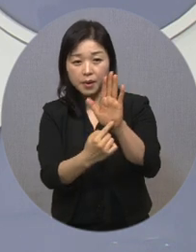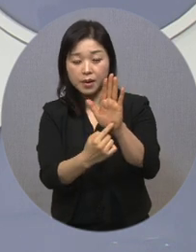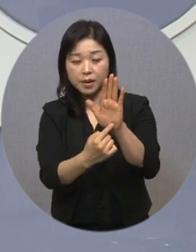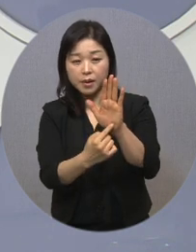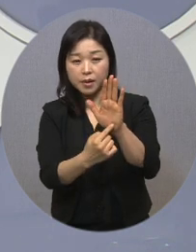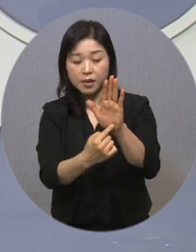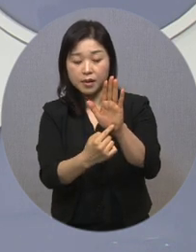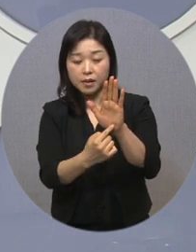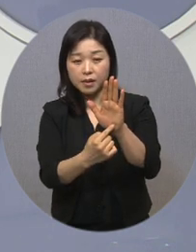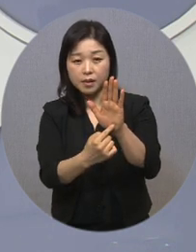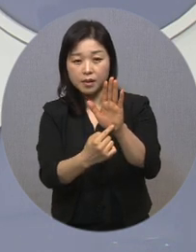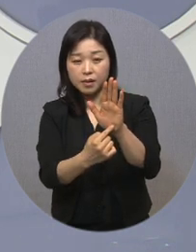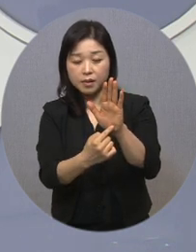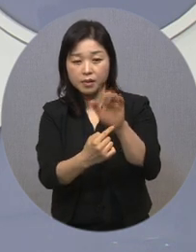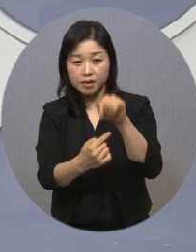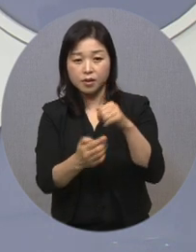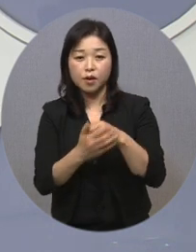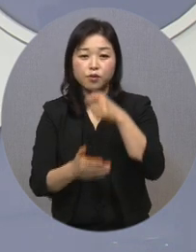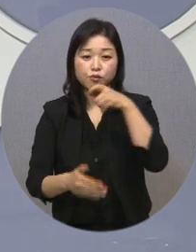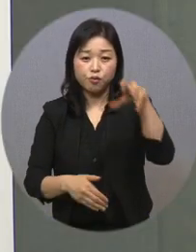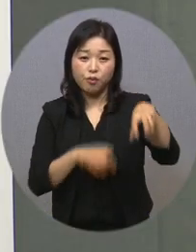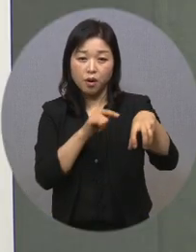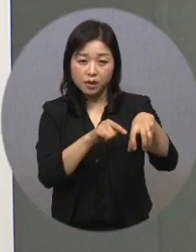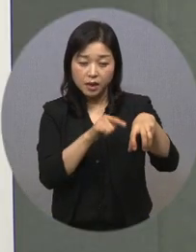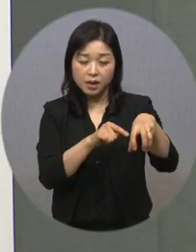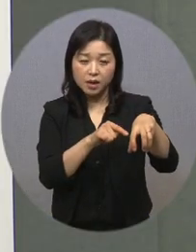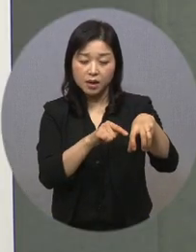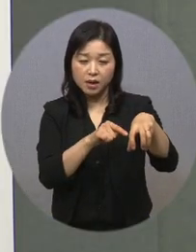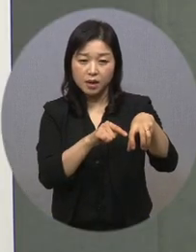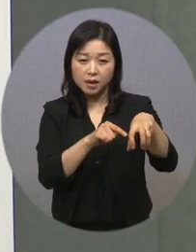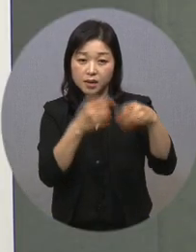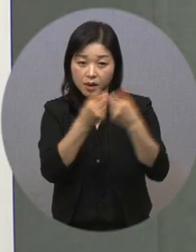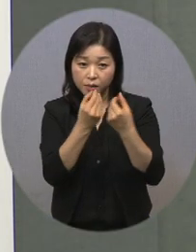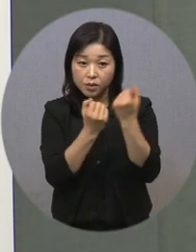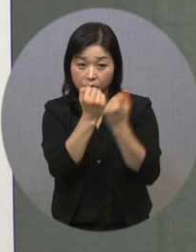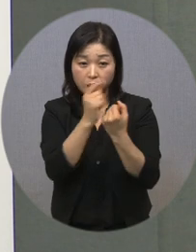이거를 수원 같은 경우를 예시한다라고 하면